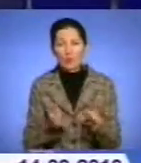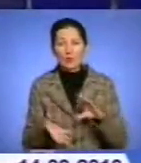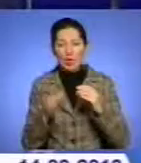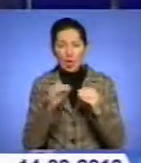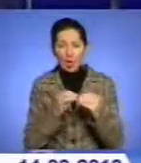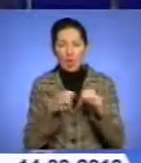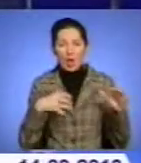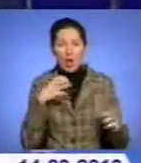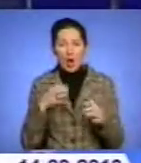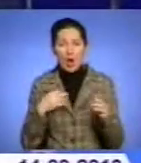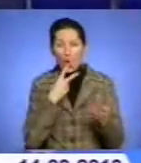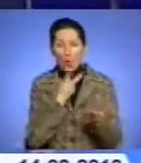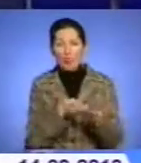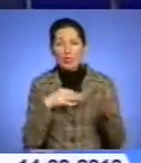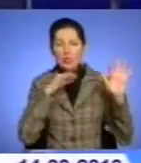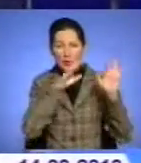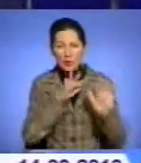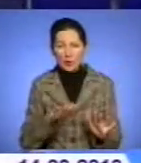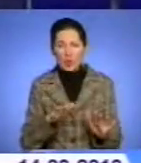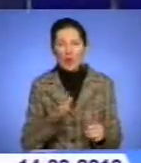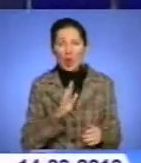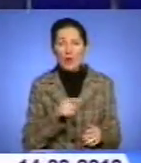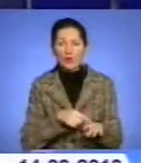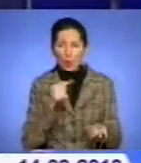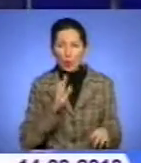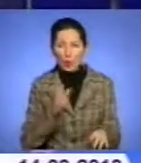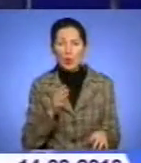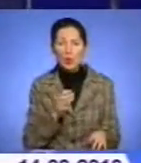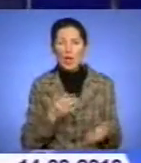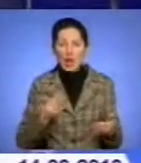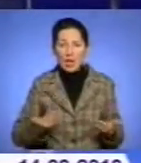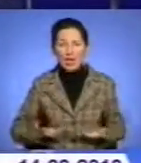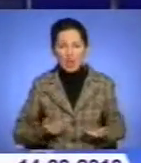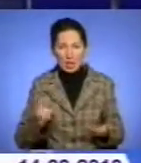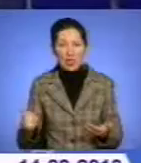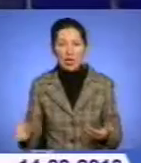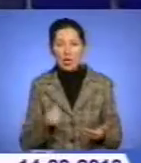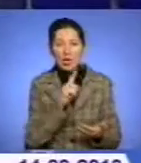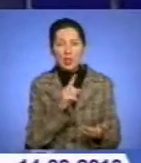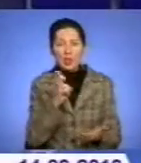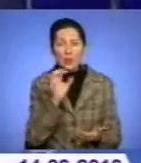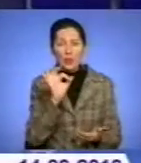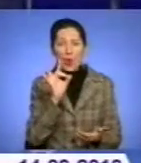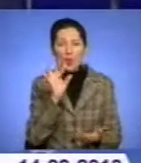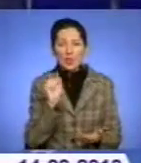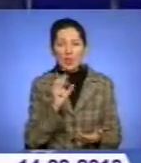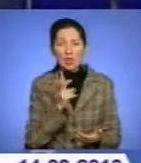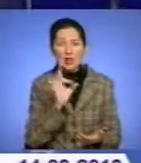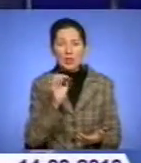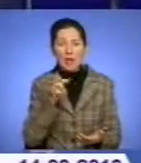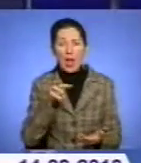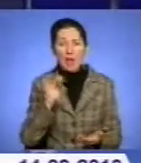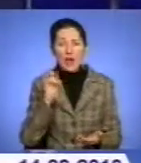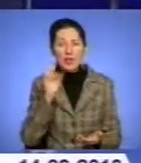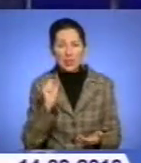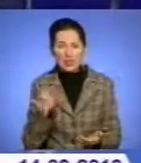вигляді снігових заметів, можуть найбільш відчути жителі північних районів Тернопільщини, зокрема Зборівського і Кременецького. Як повідомляють в управлінні